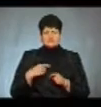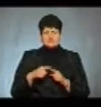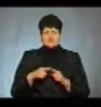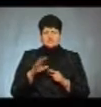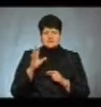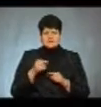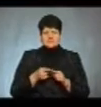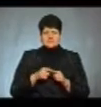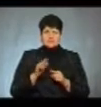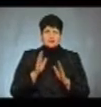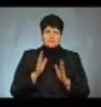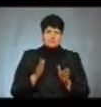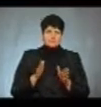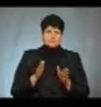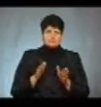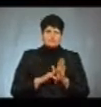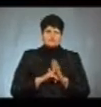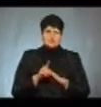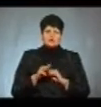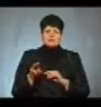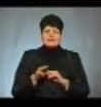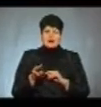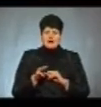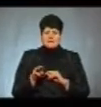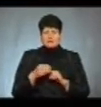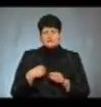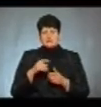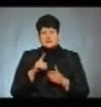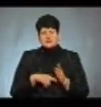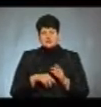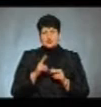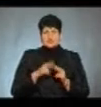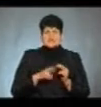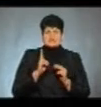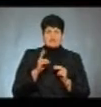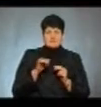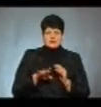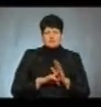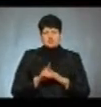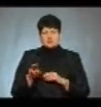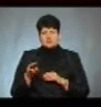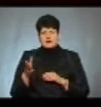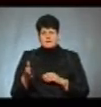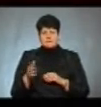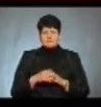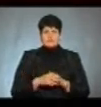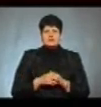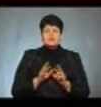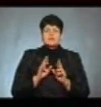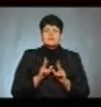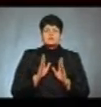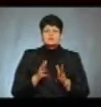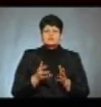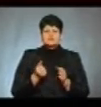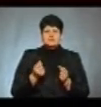все, це буде початок травня. Надіюся, що кінець квітня, можливо, початок травня. Яким чином отримуватимуть